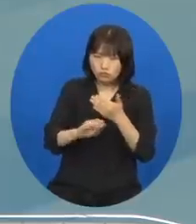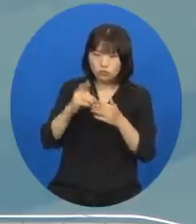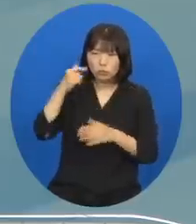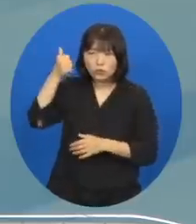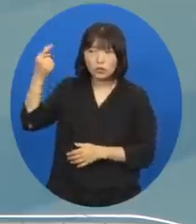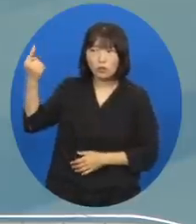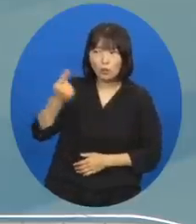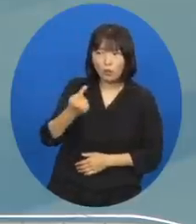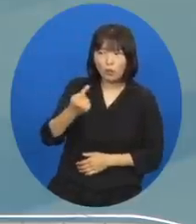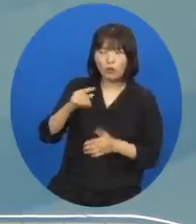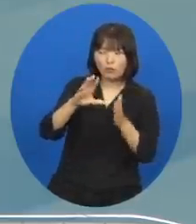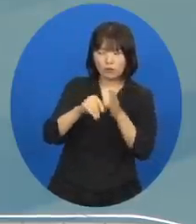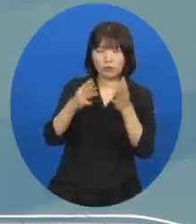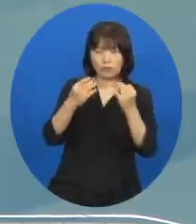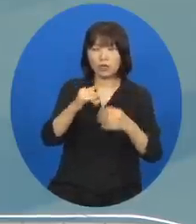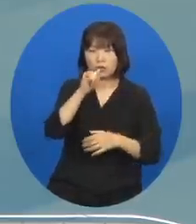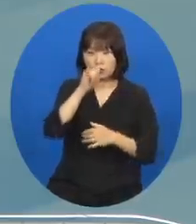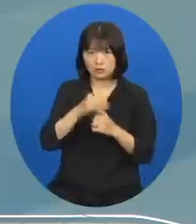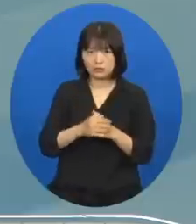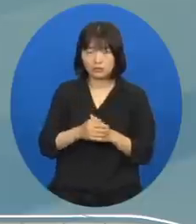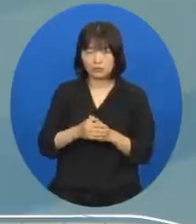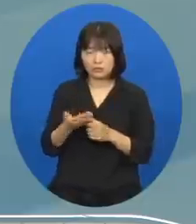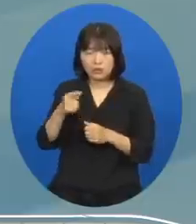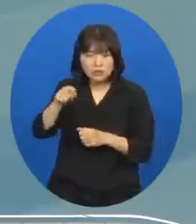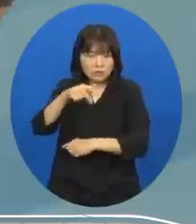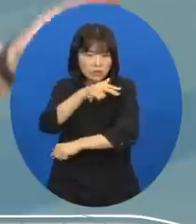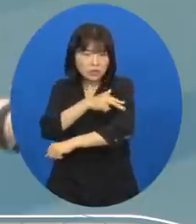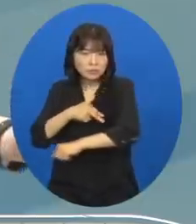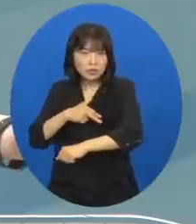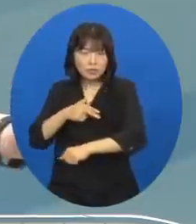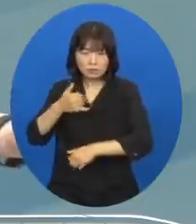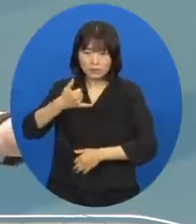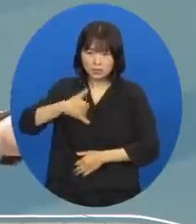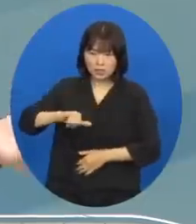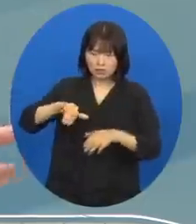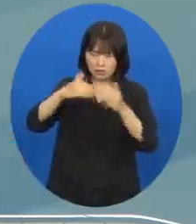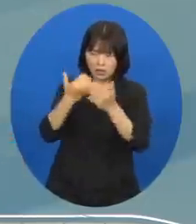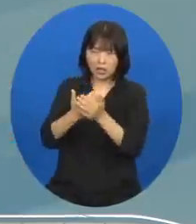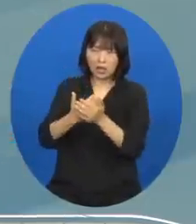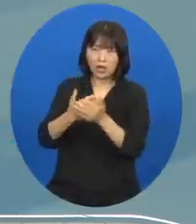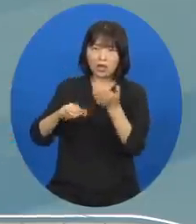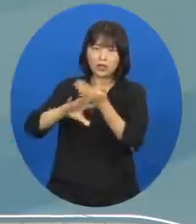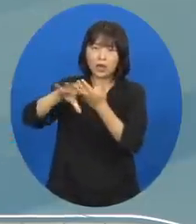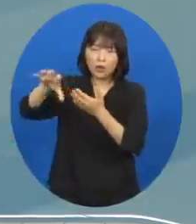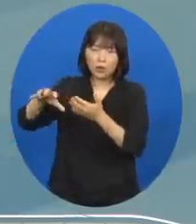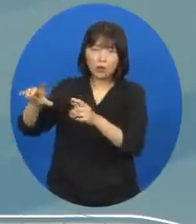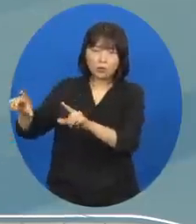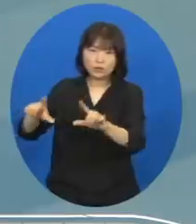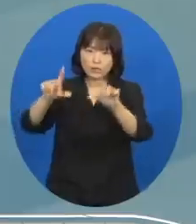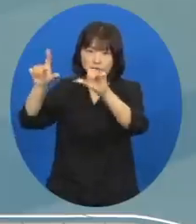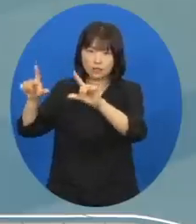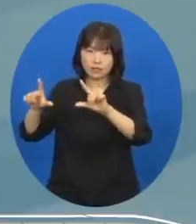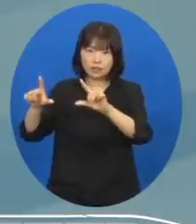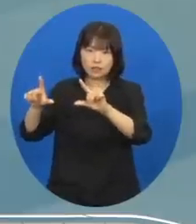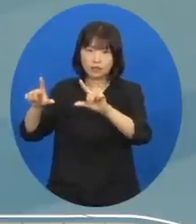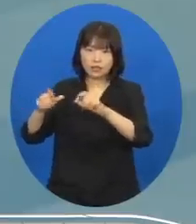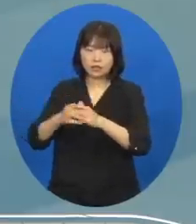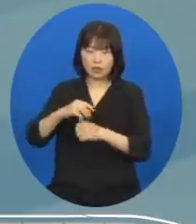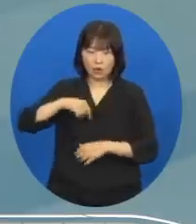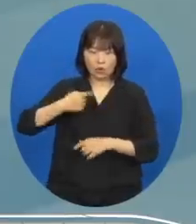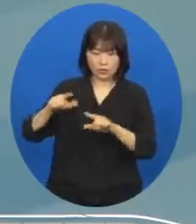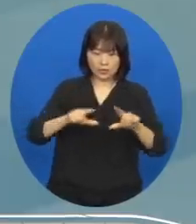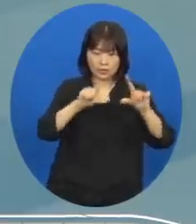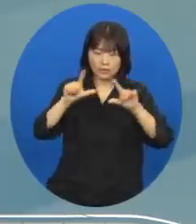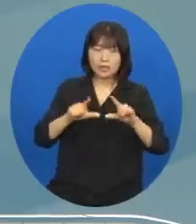경우예요. 그런데 그 집사님은 자녀들 다 외지에 나가 혼자 지내는, 아니 교회 담임